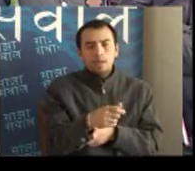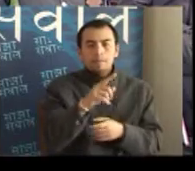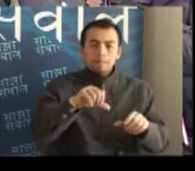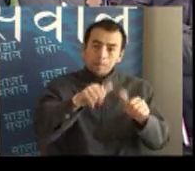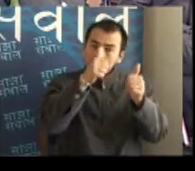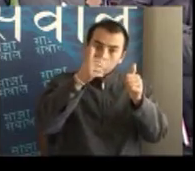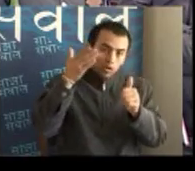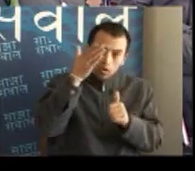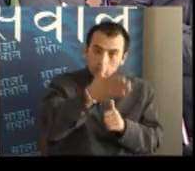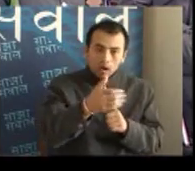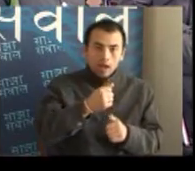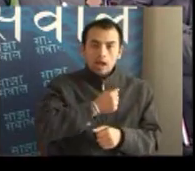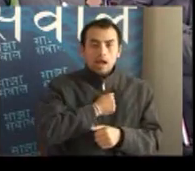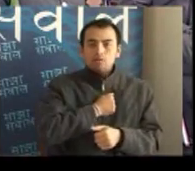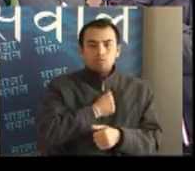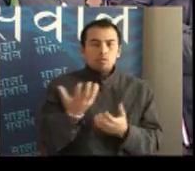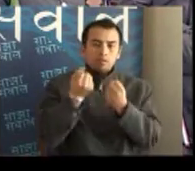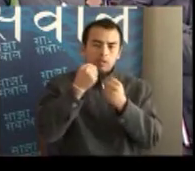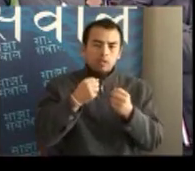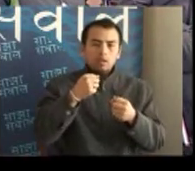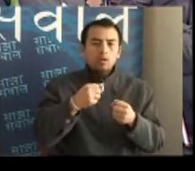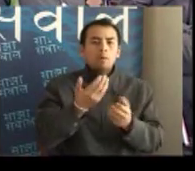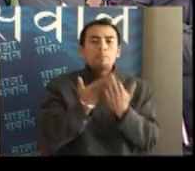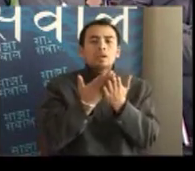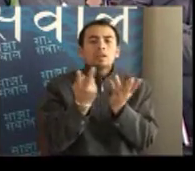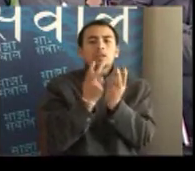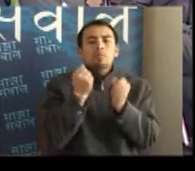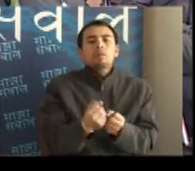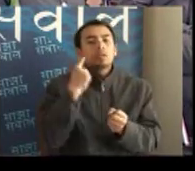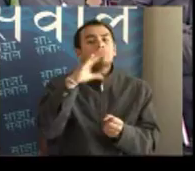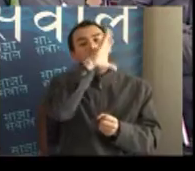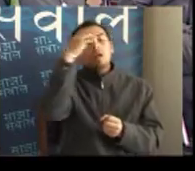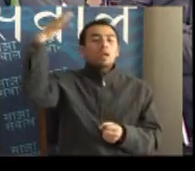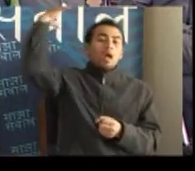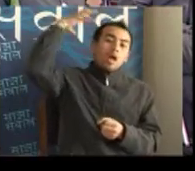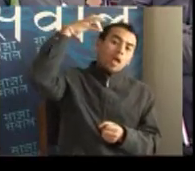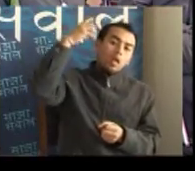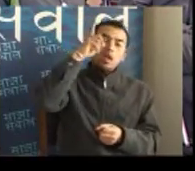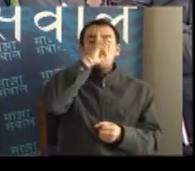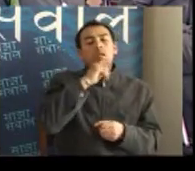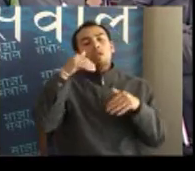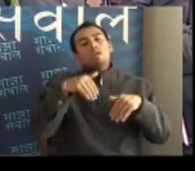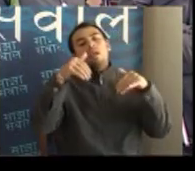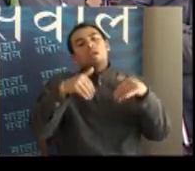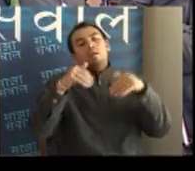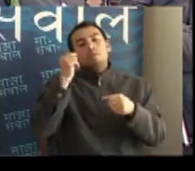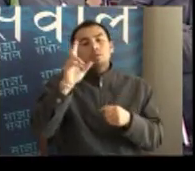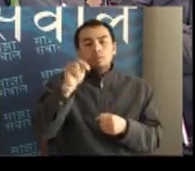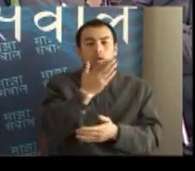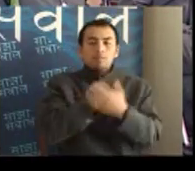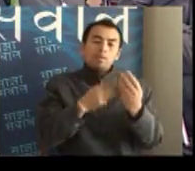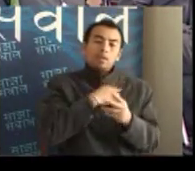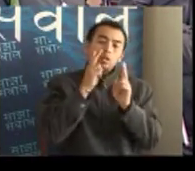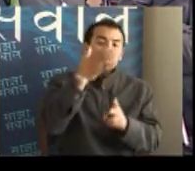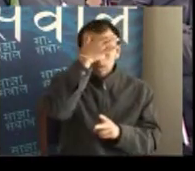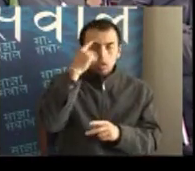पास गर्न गइरहेको छु आफ्नो स्वामित्वको वस्तु, भिख माग्न बसे जस्तो गरेर दिनभरि घाममा एक्लै टुकुर टुकुर बस्नुपर्छ अपाङ्ग भएको